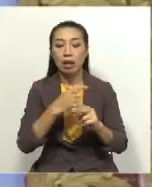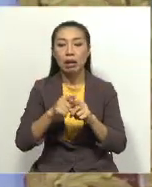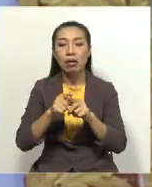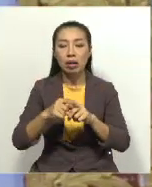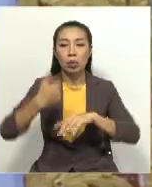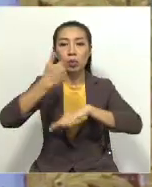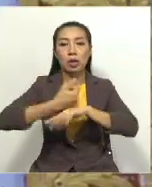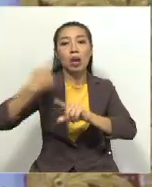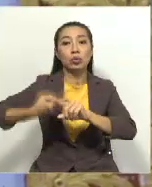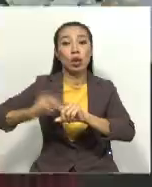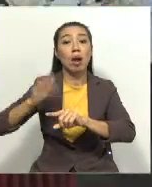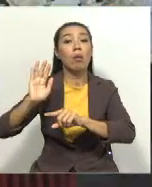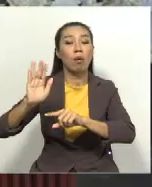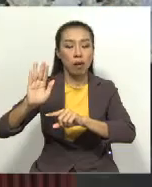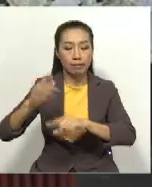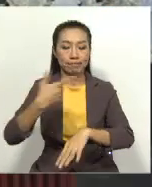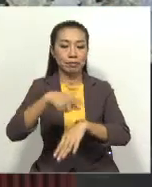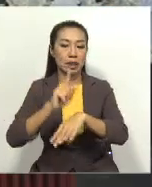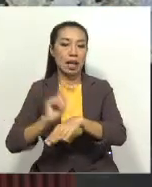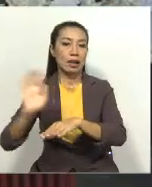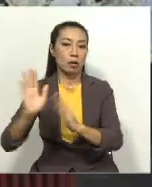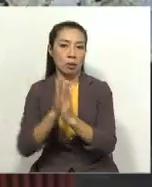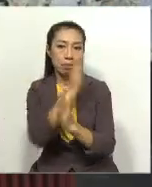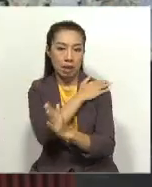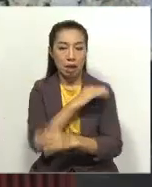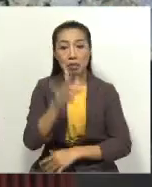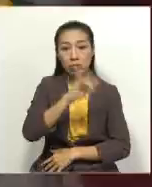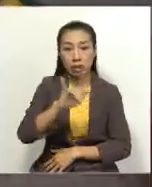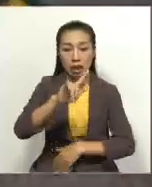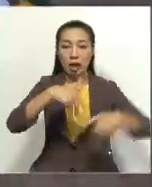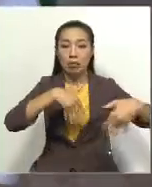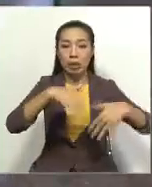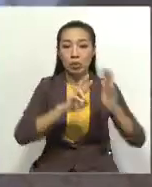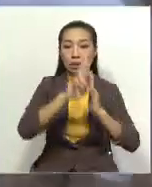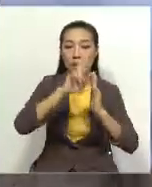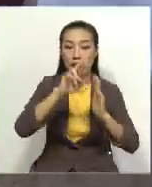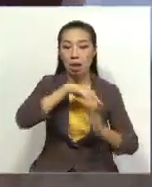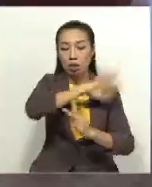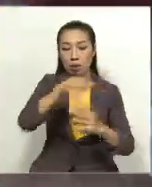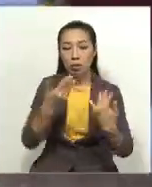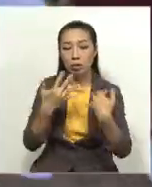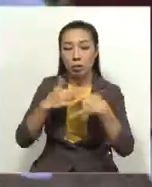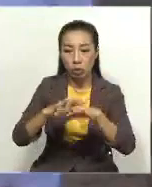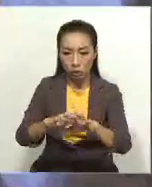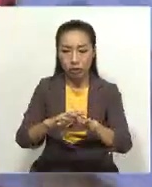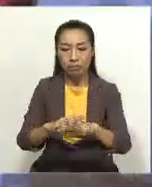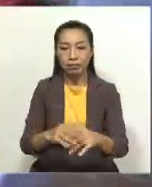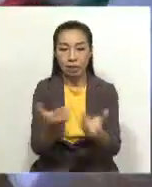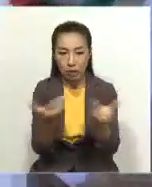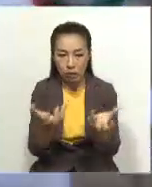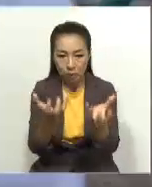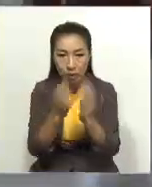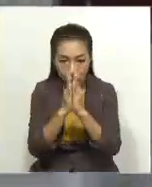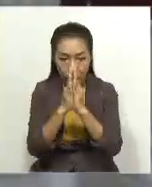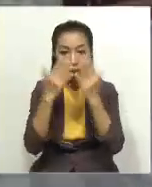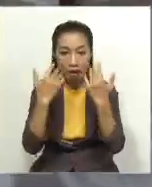เจติยานุวัตรเวาเป็นประธานฝ่ายสงฆ์มีญาติพี่น้องและชาวจังหวัดเชียงรายร่วมในพิธีก่อนที่จะมี